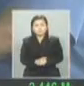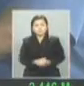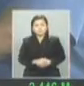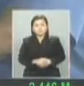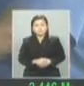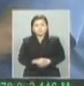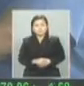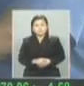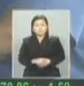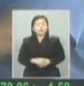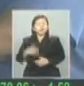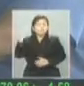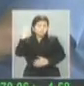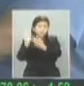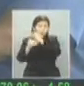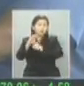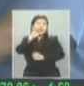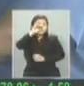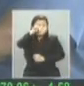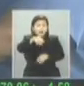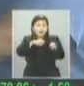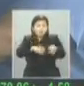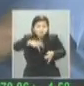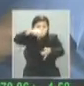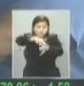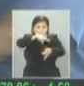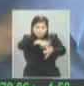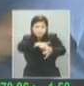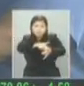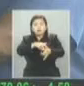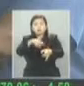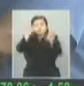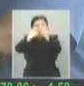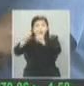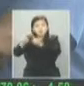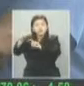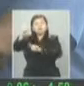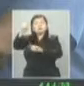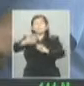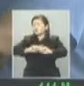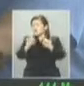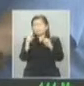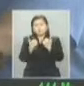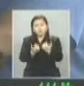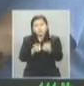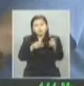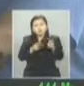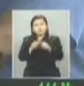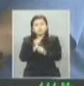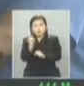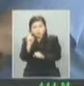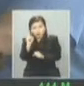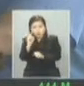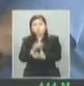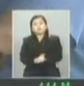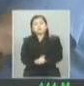สมัยก่อนช้างแค่ทำให้ควานช้างพอมีพอกินนะกินอิ่มนอนหลับแต่ทุกวันนี้ต้องเอนเตอร์เทนด้วย